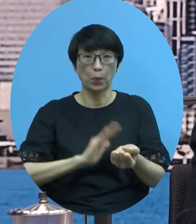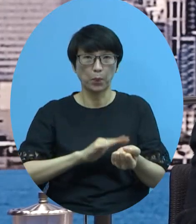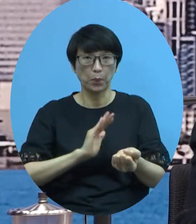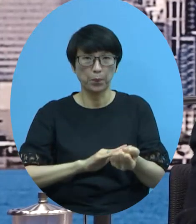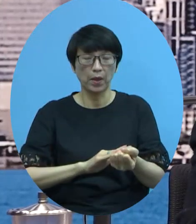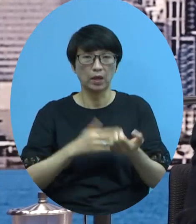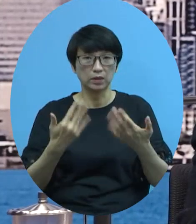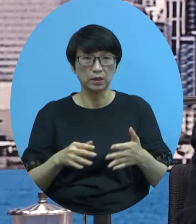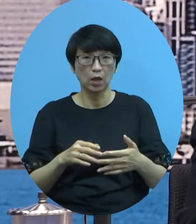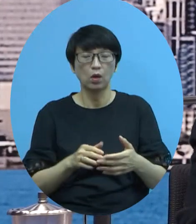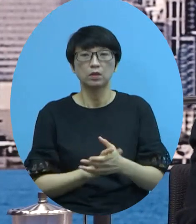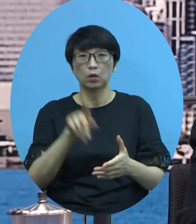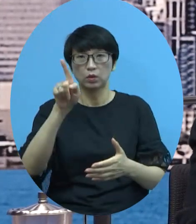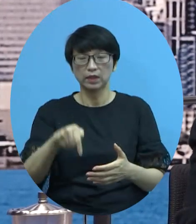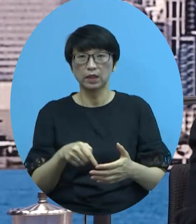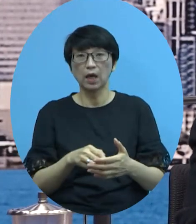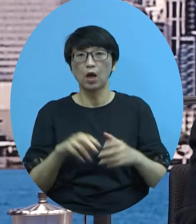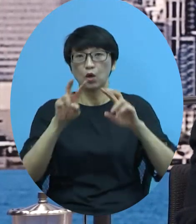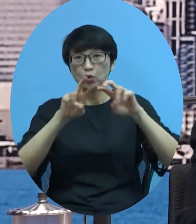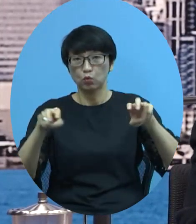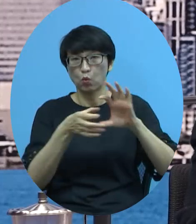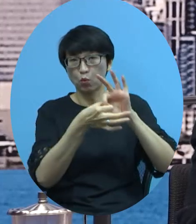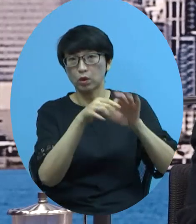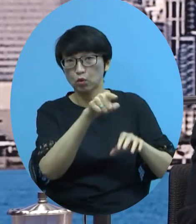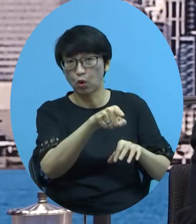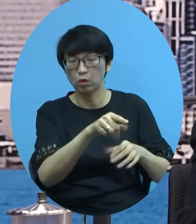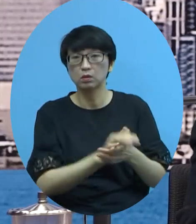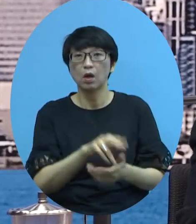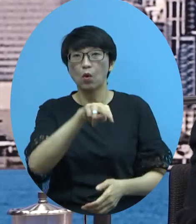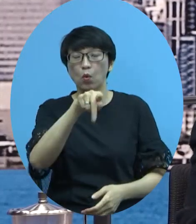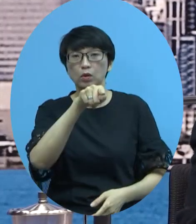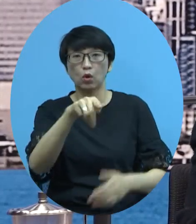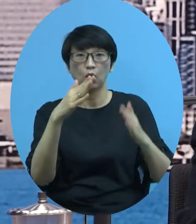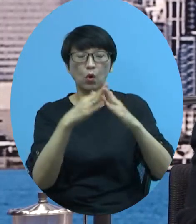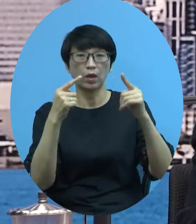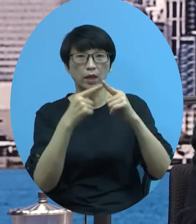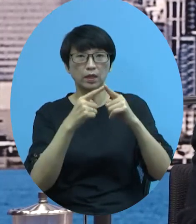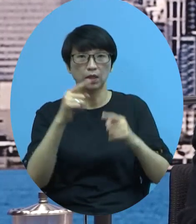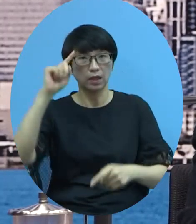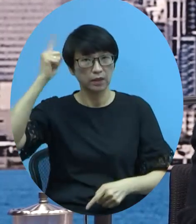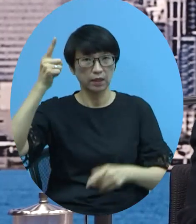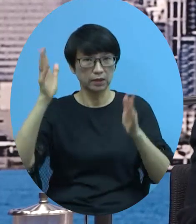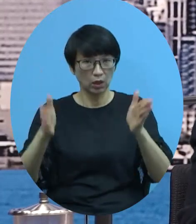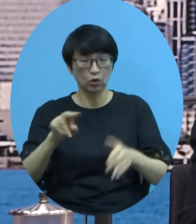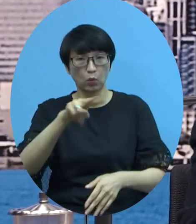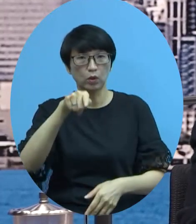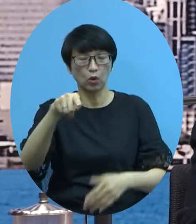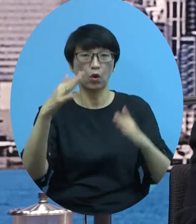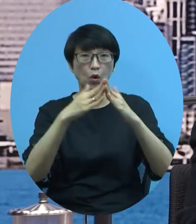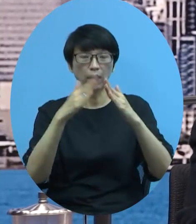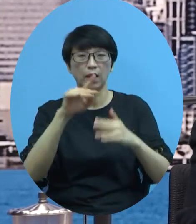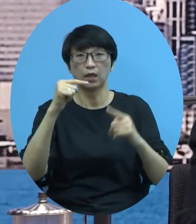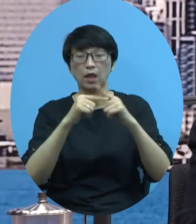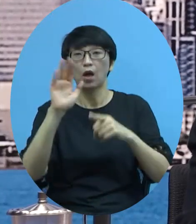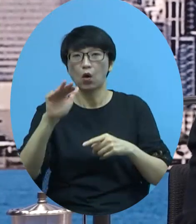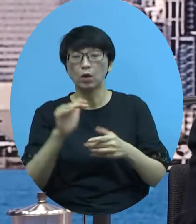就會揾佢啦。咁如果順利嘅話咧，就會揾到佢屋企人。咁通常一日內都會揾到佢屋企人嘅。咁但係有個別